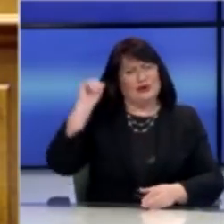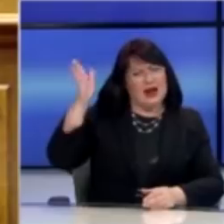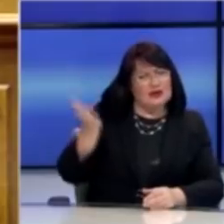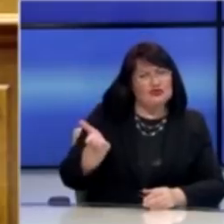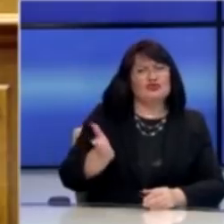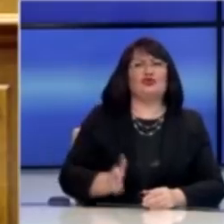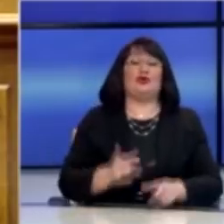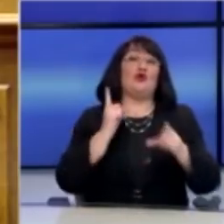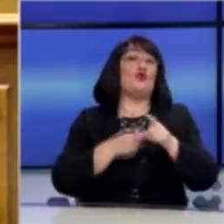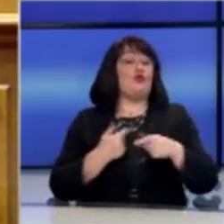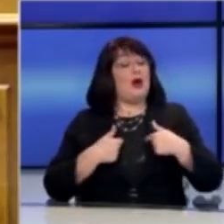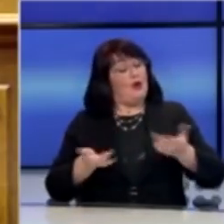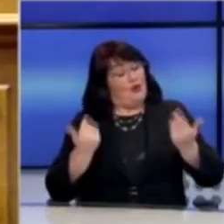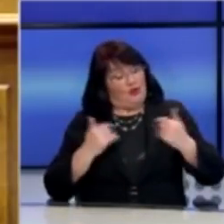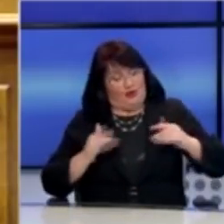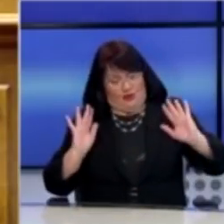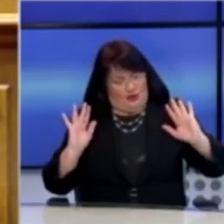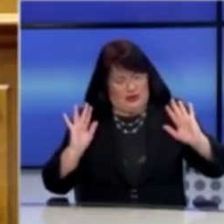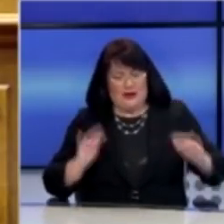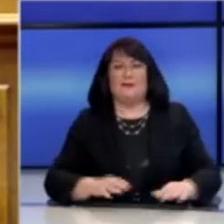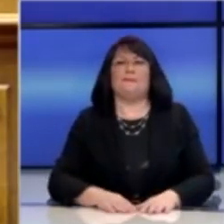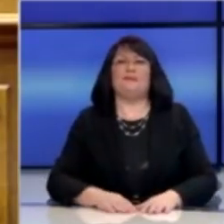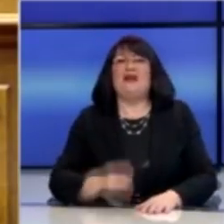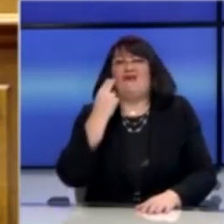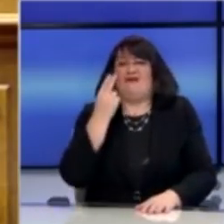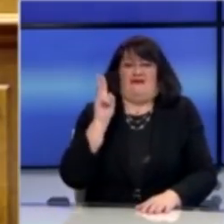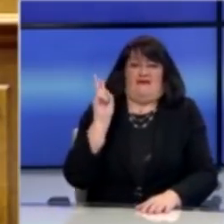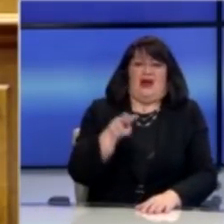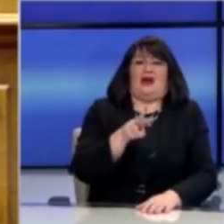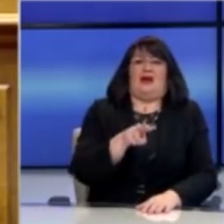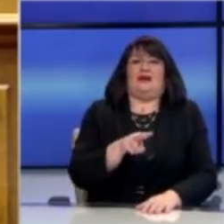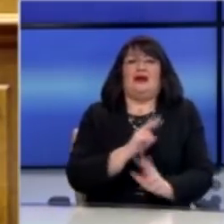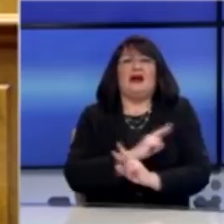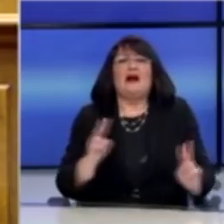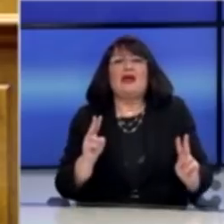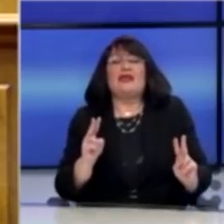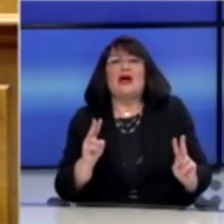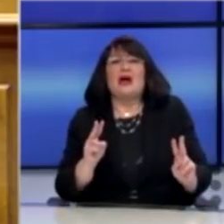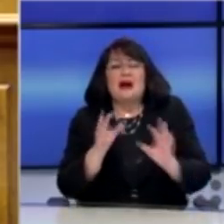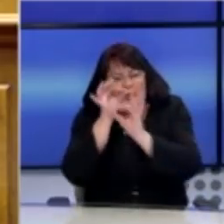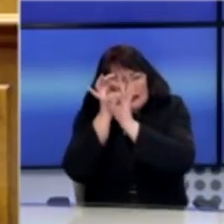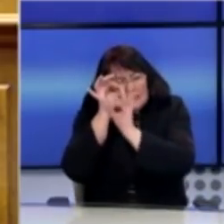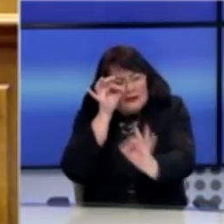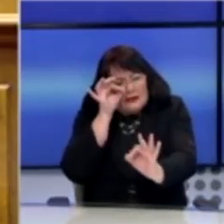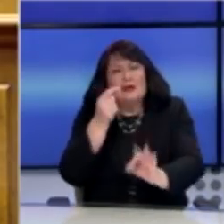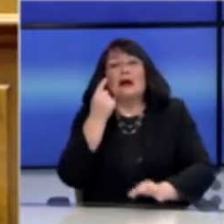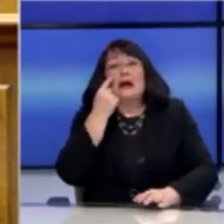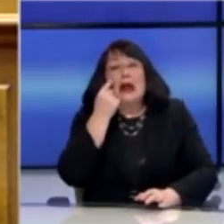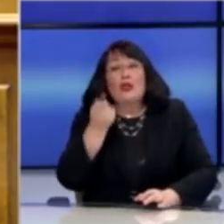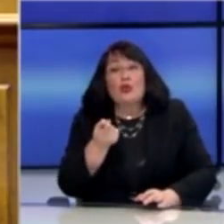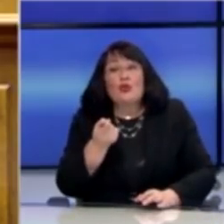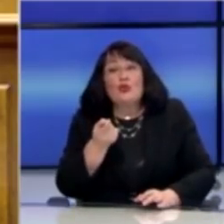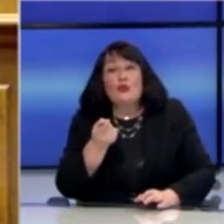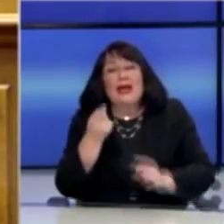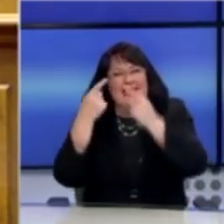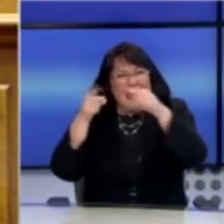αίθουσα πλην ΚΚΕ είναι πια τόσο πρόδειλη που χρειάζεται μεγεθυντικός φακός για να εντοπίσει